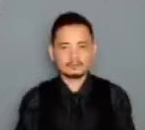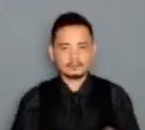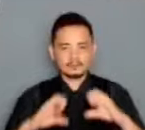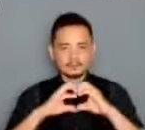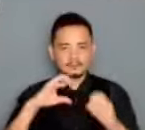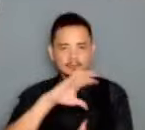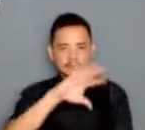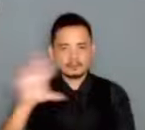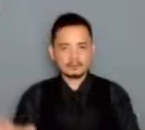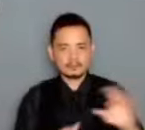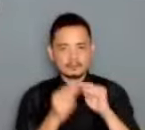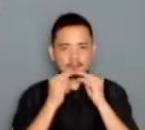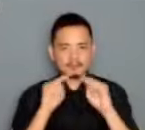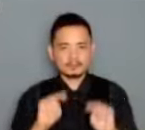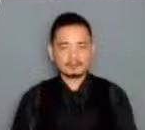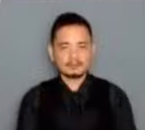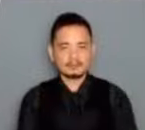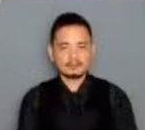GMA Integrated News.